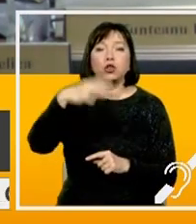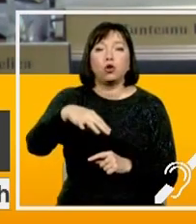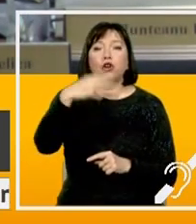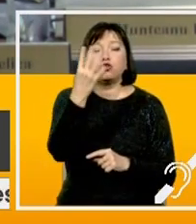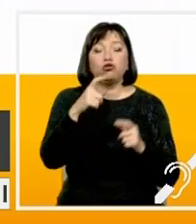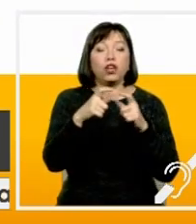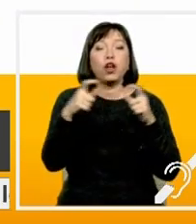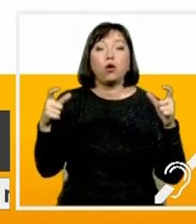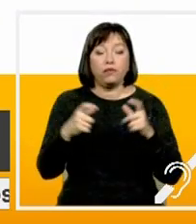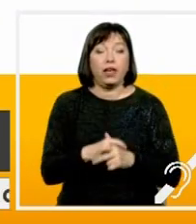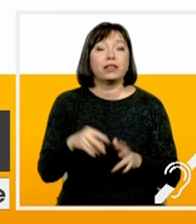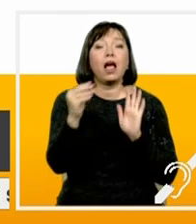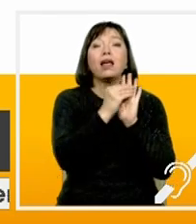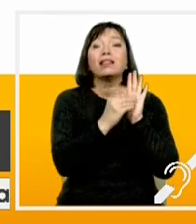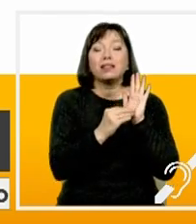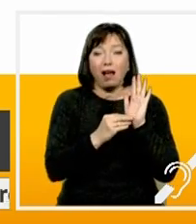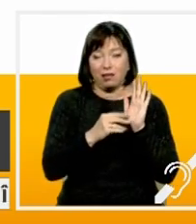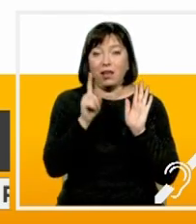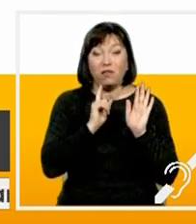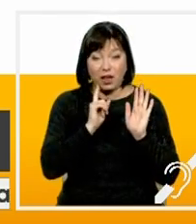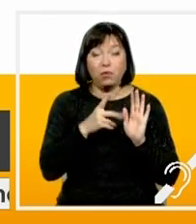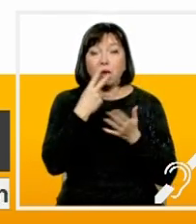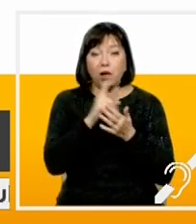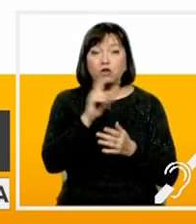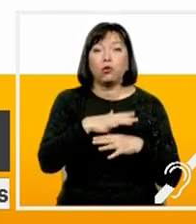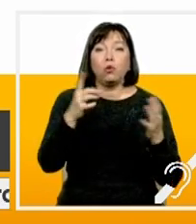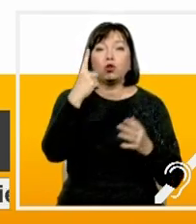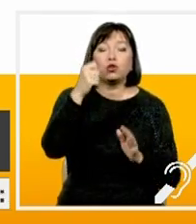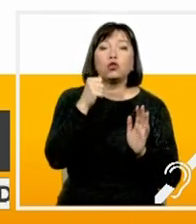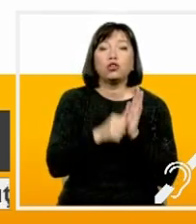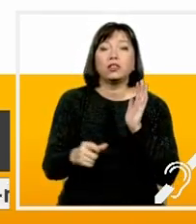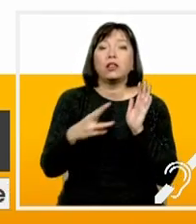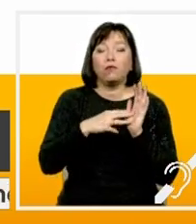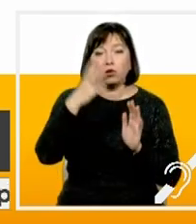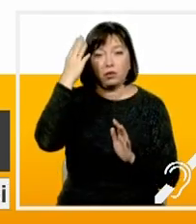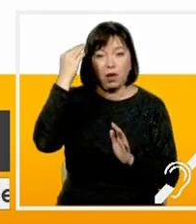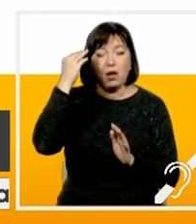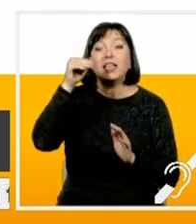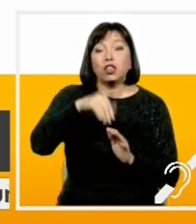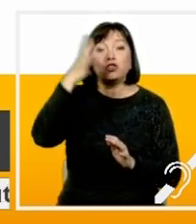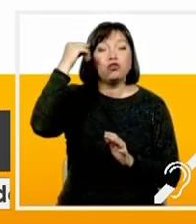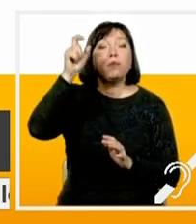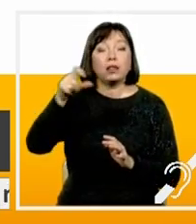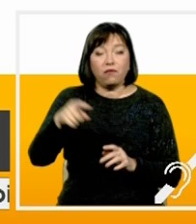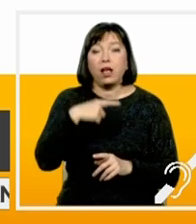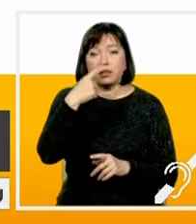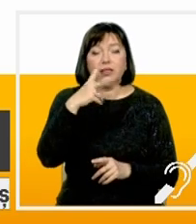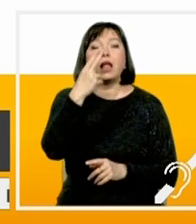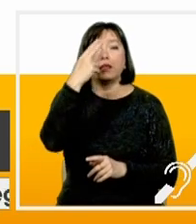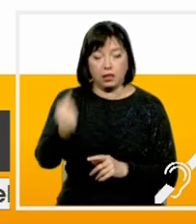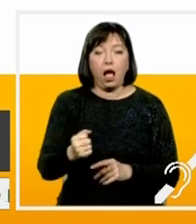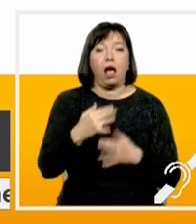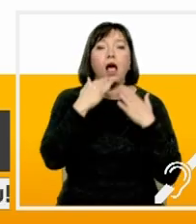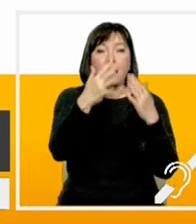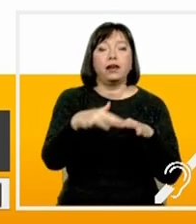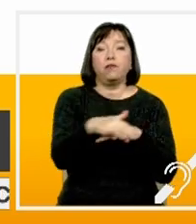1.344 de plicuri. Datele preliminare mai arată că peste 168.000 de basarabeni din diasporă au spus da la